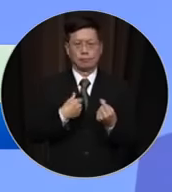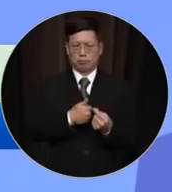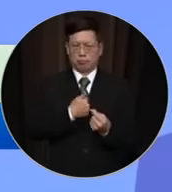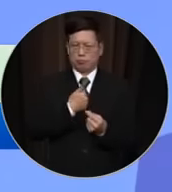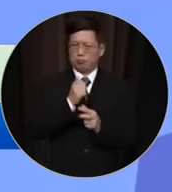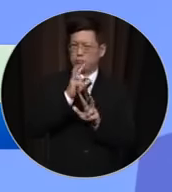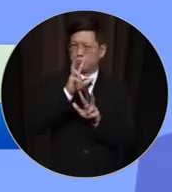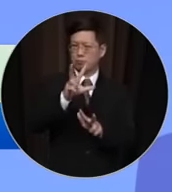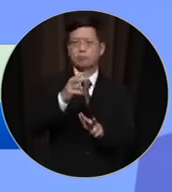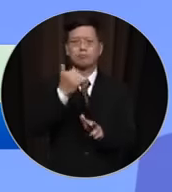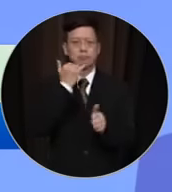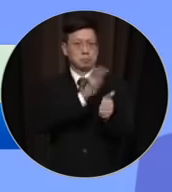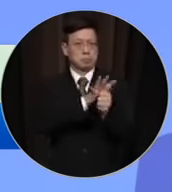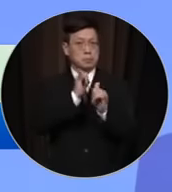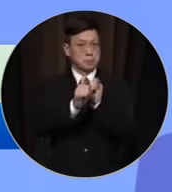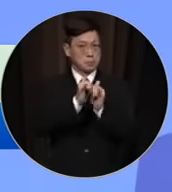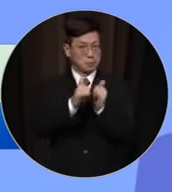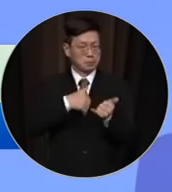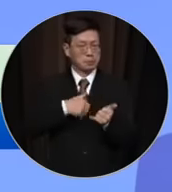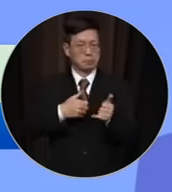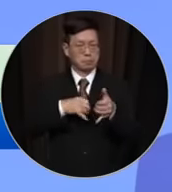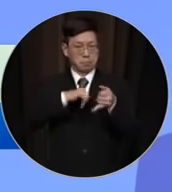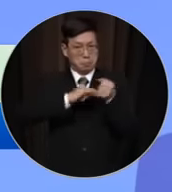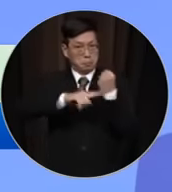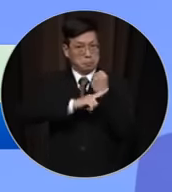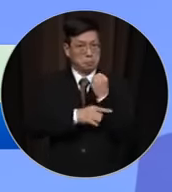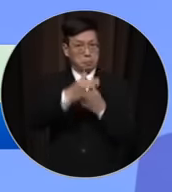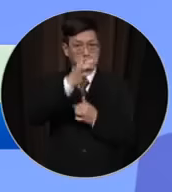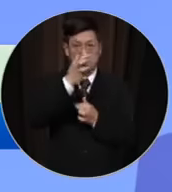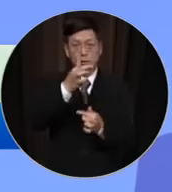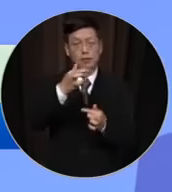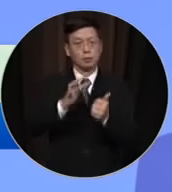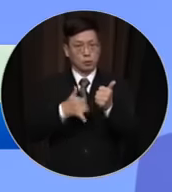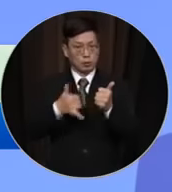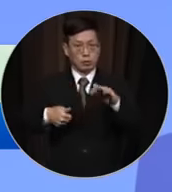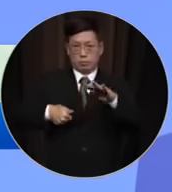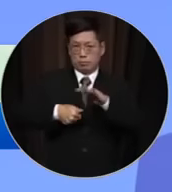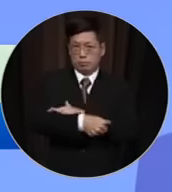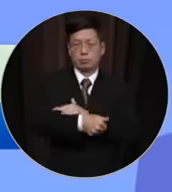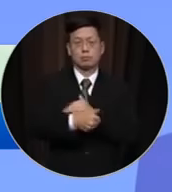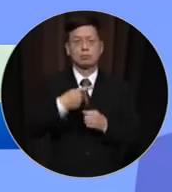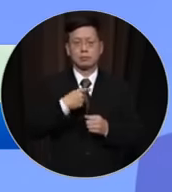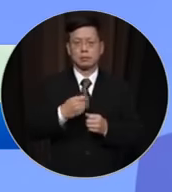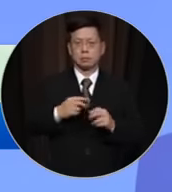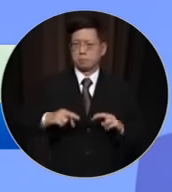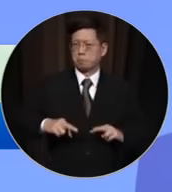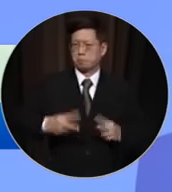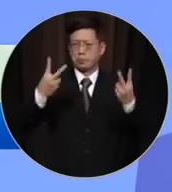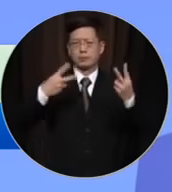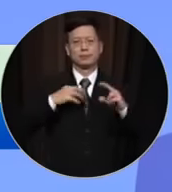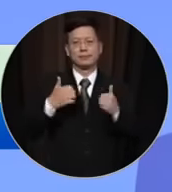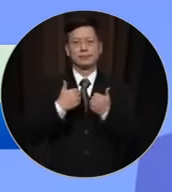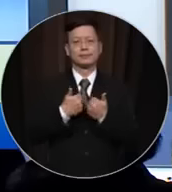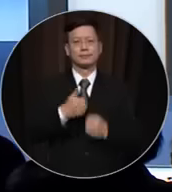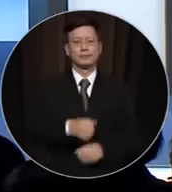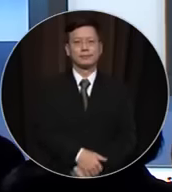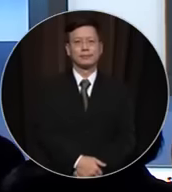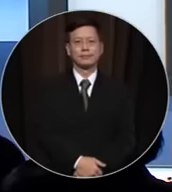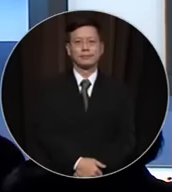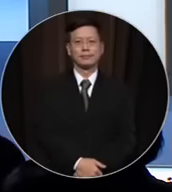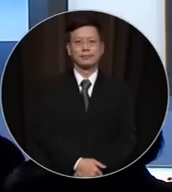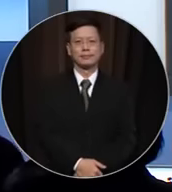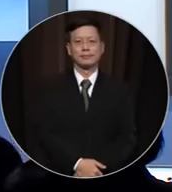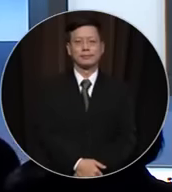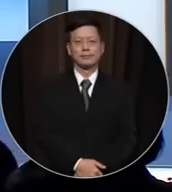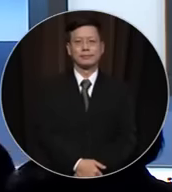正能够为民众立好法、修恶法的立法委员进到立法院，刷新国会让国会有新气